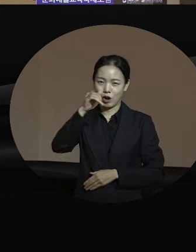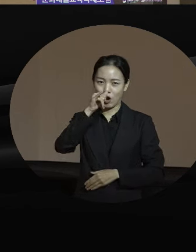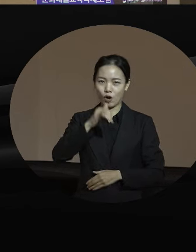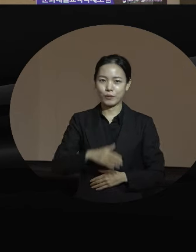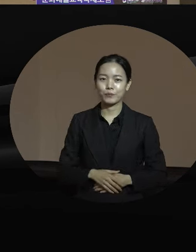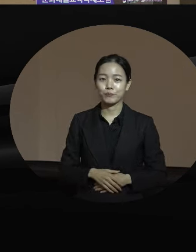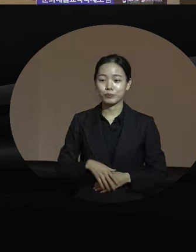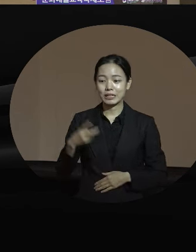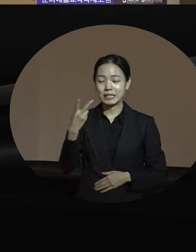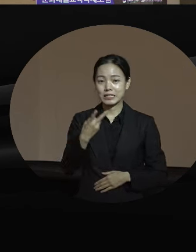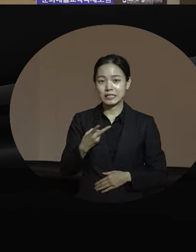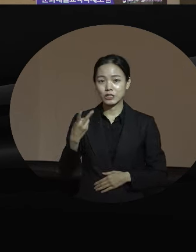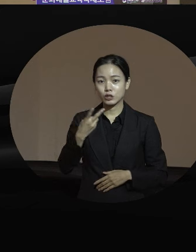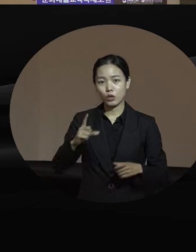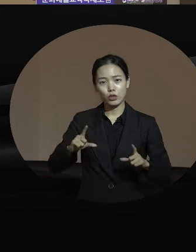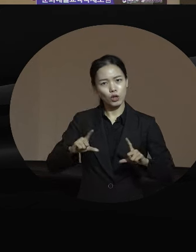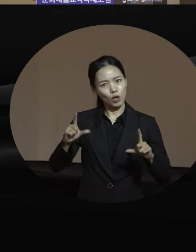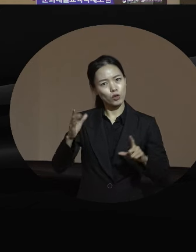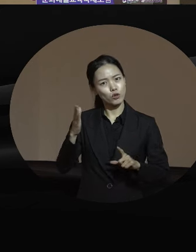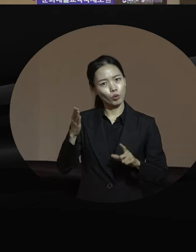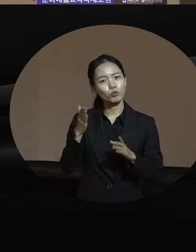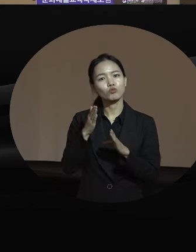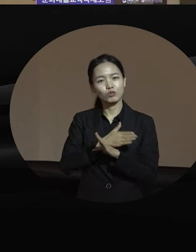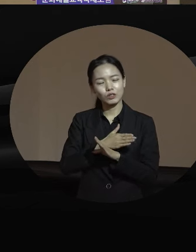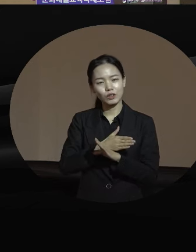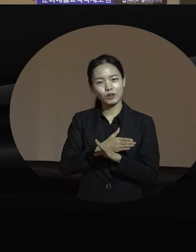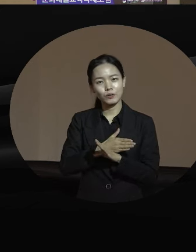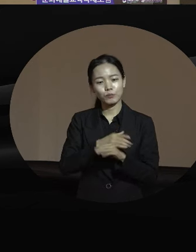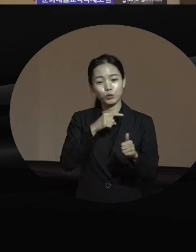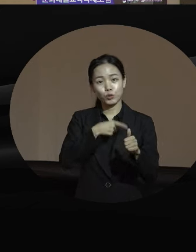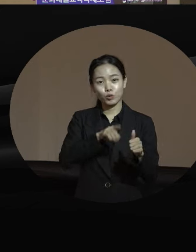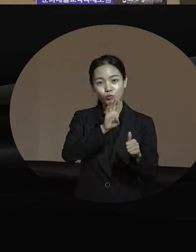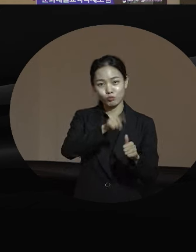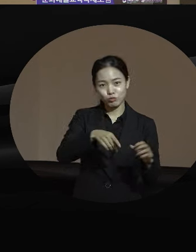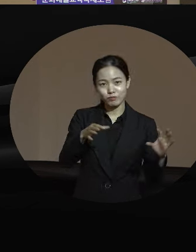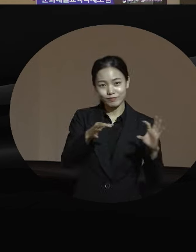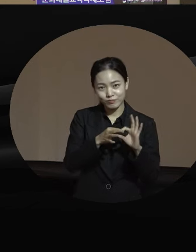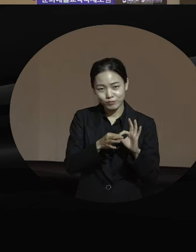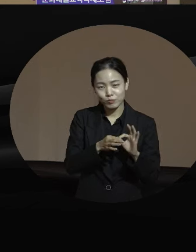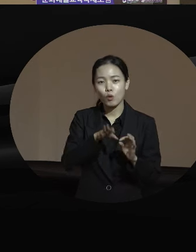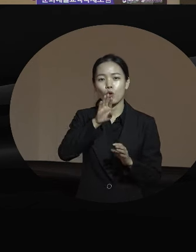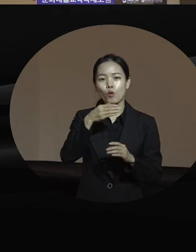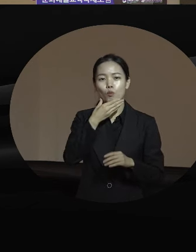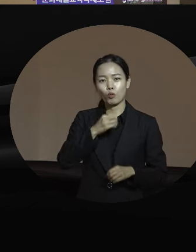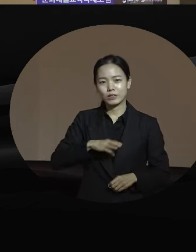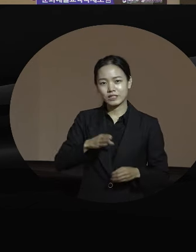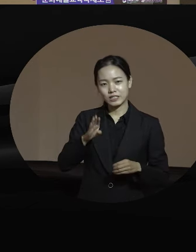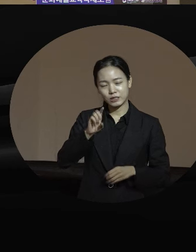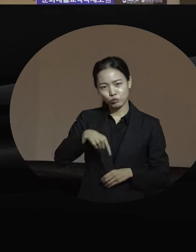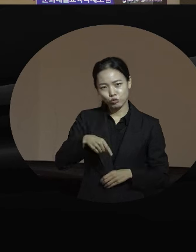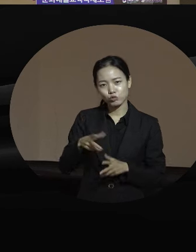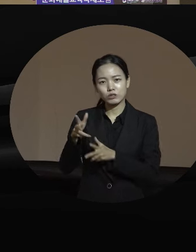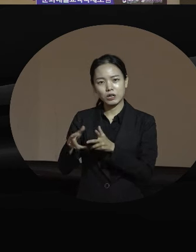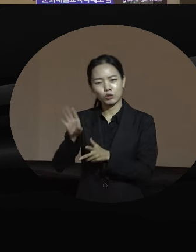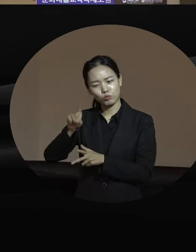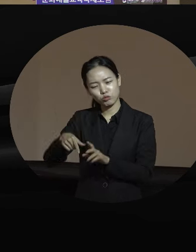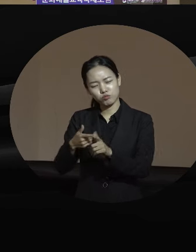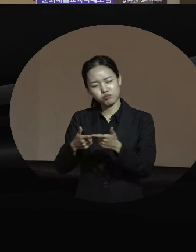여기에 2000년대 초반부터 교육부와의 정책 협력을 시작으로 복지부, 여가부, 국방부, 법무부, 산업부 등